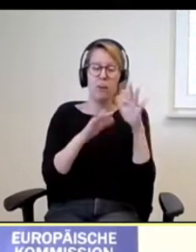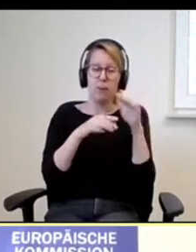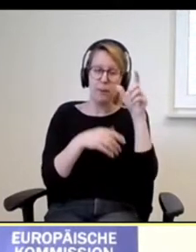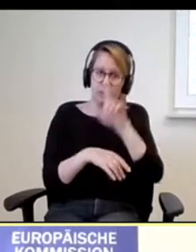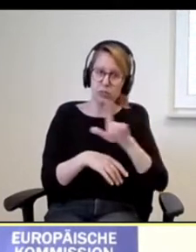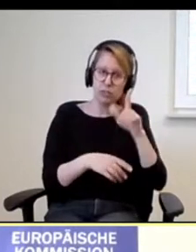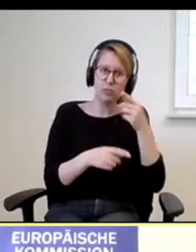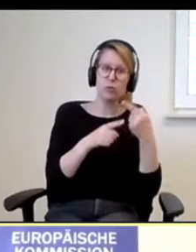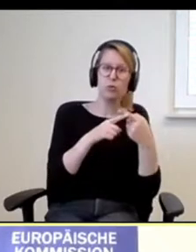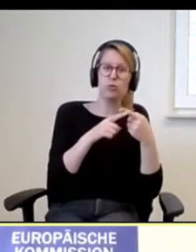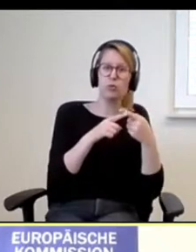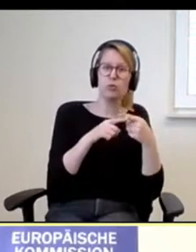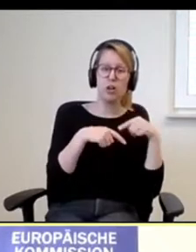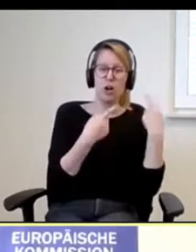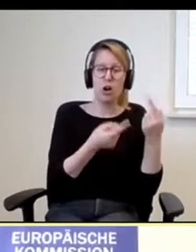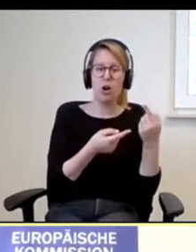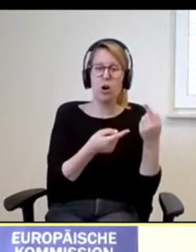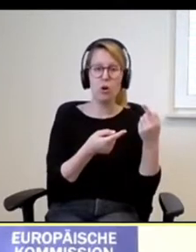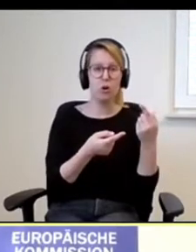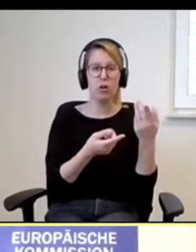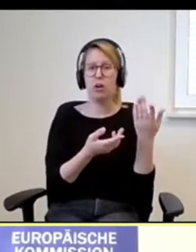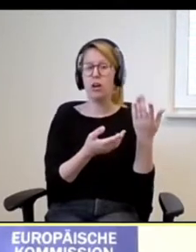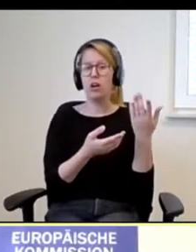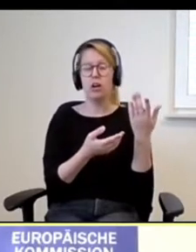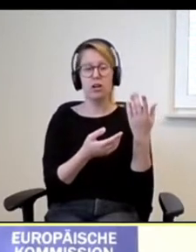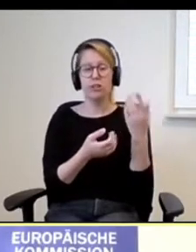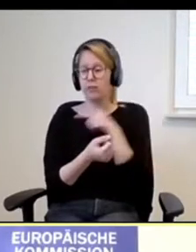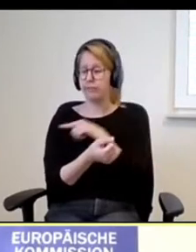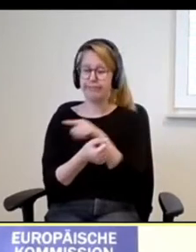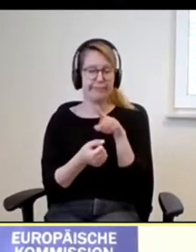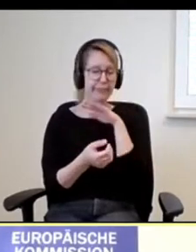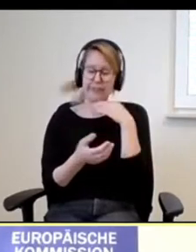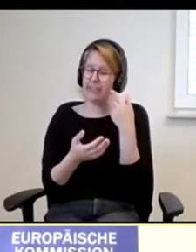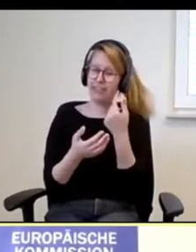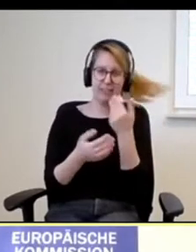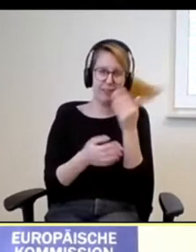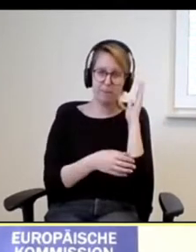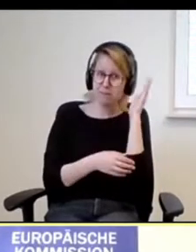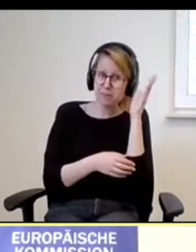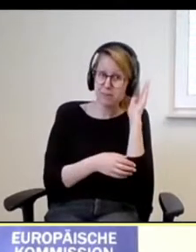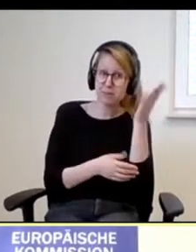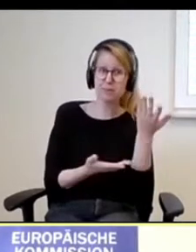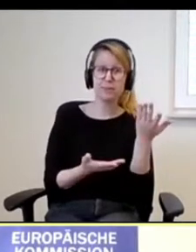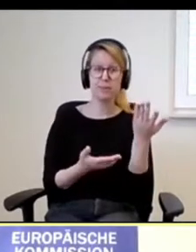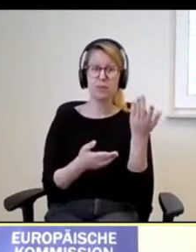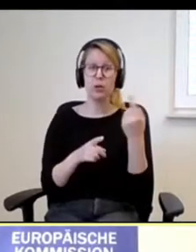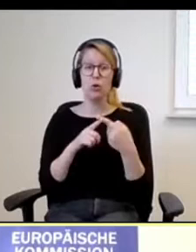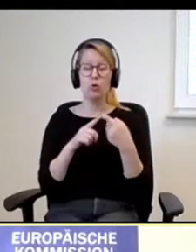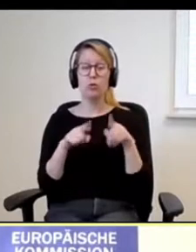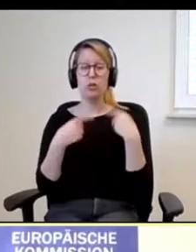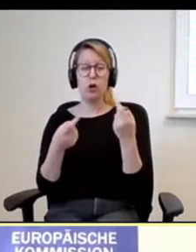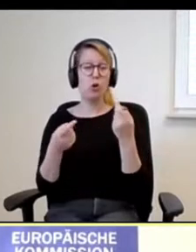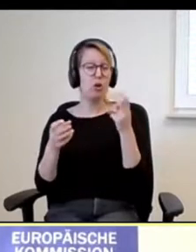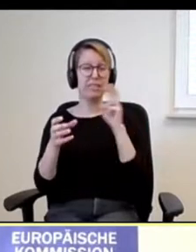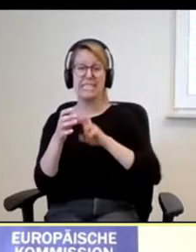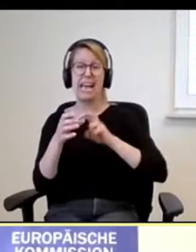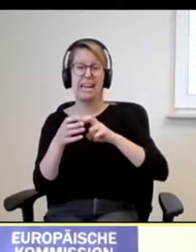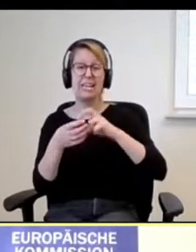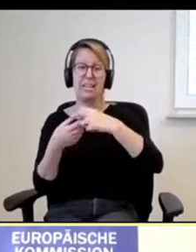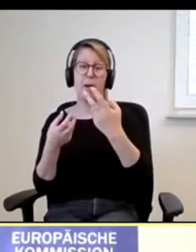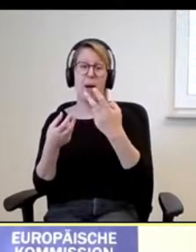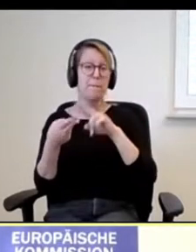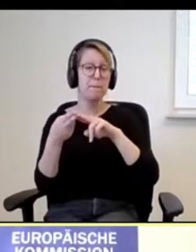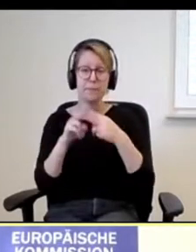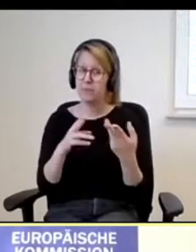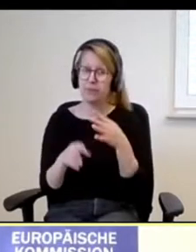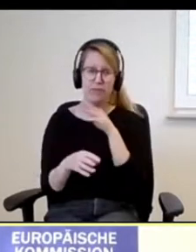beaucoup. Et merci encore une fois à tout le monde pour la participation. Et on vous attend pour l'édition du 26